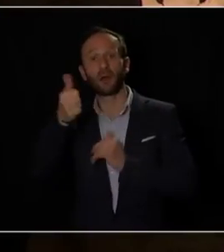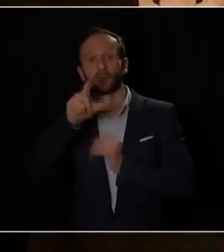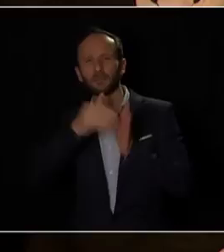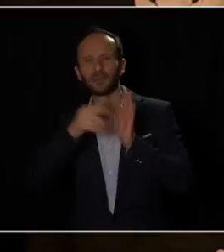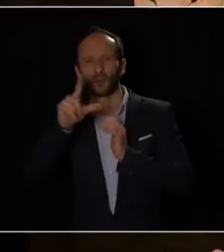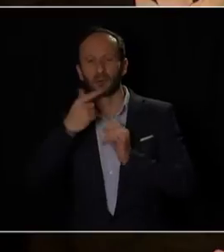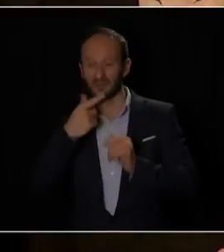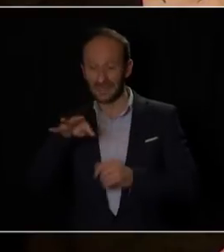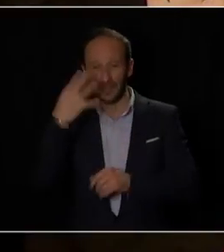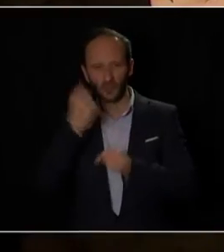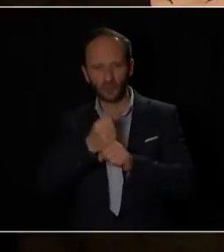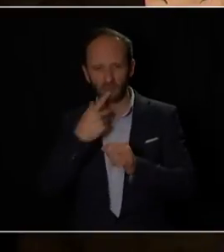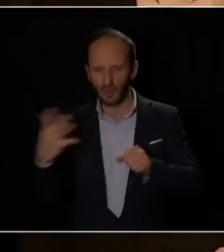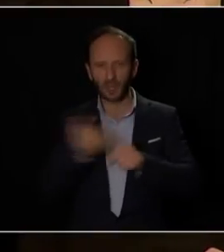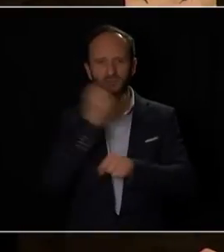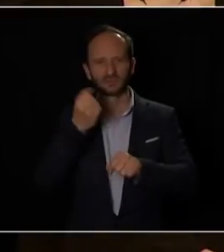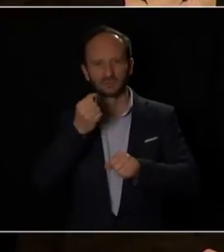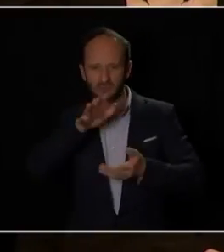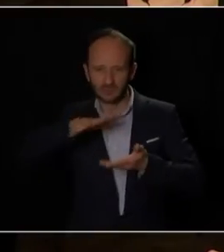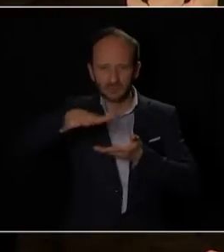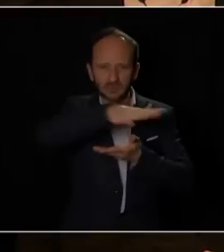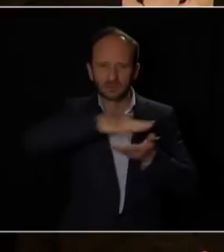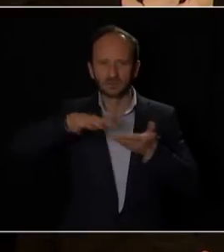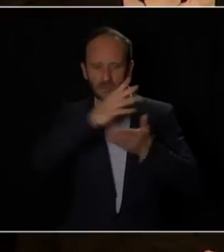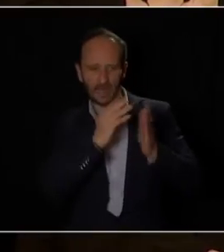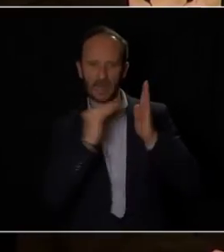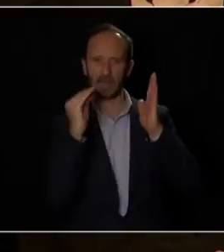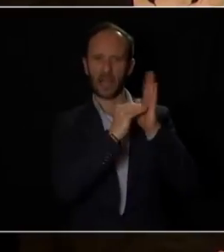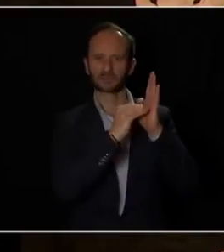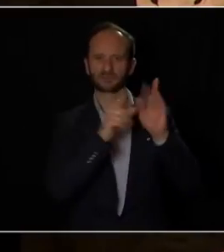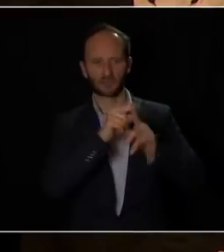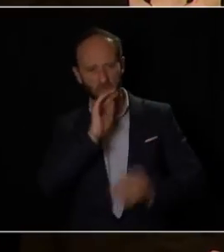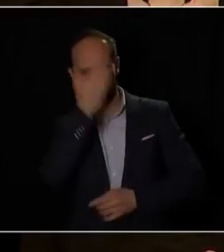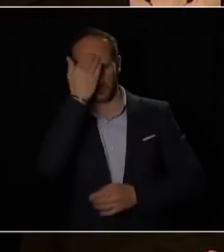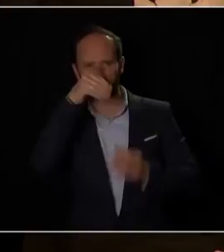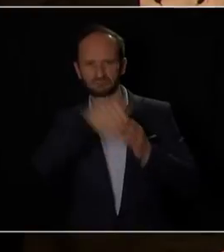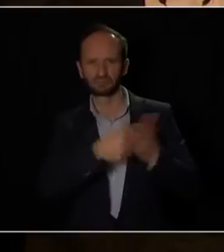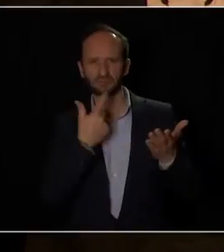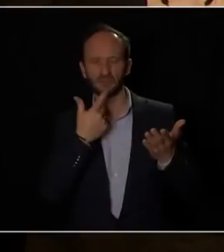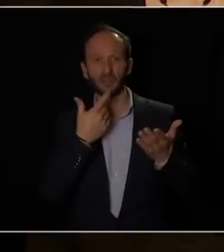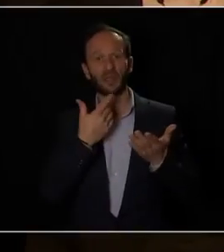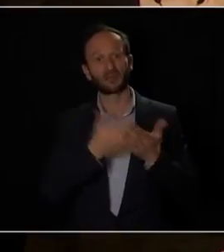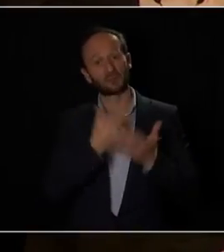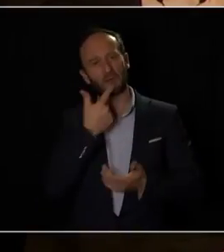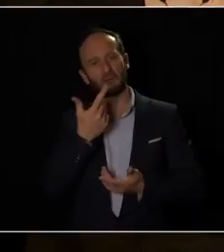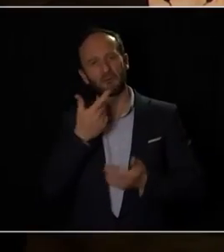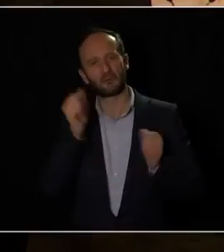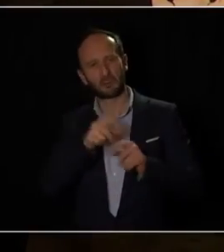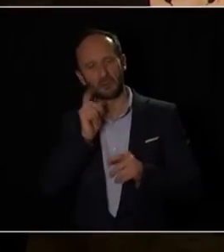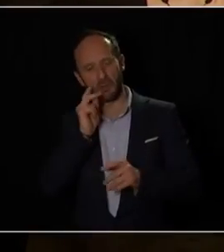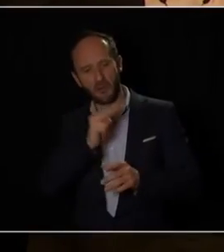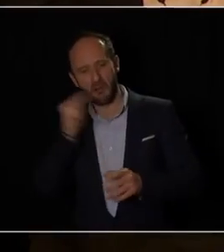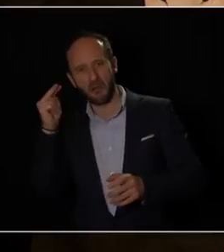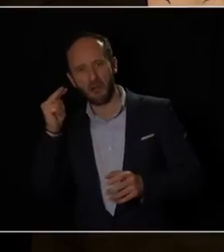fallu 14 ans pour la réussir et la mettre en œuvre et la voir aboutir. Et cela nous permet de mesurer le temps qu'il